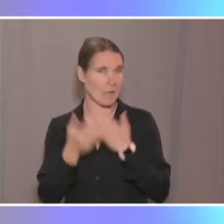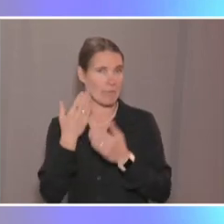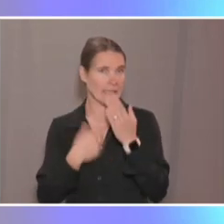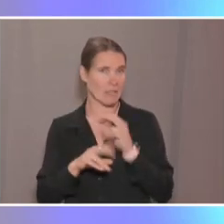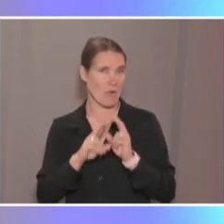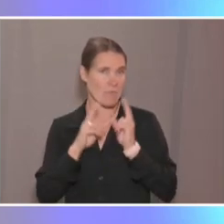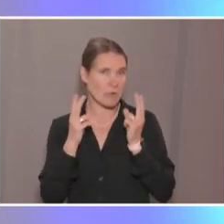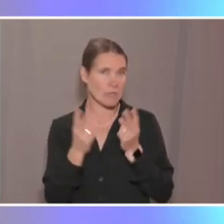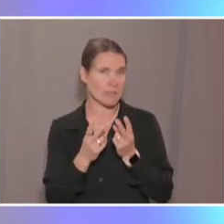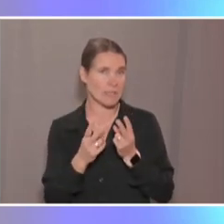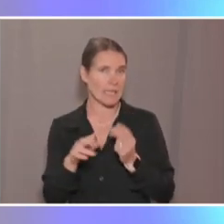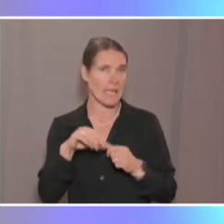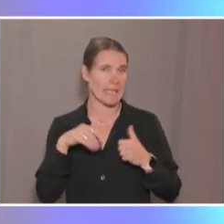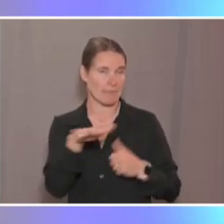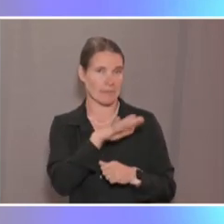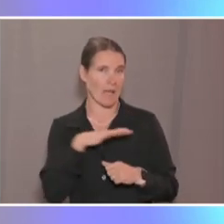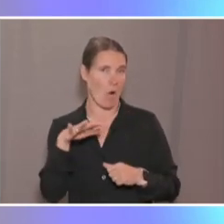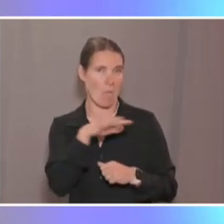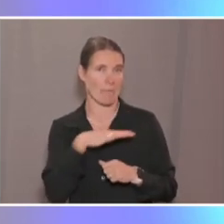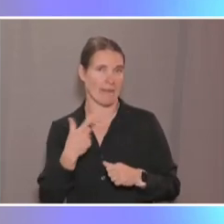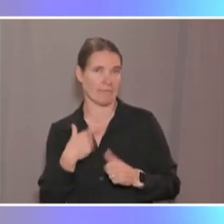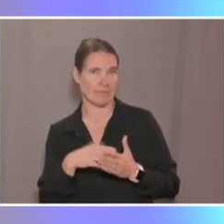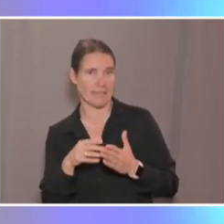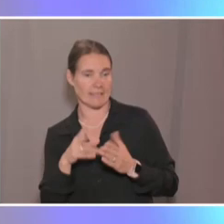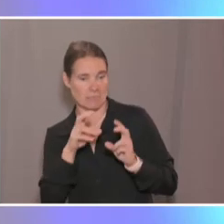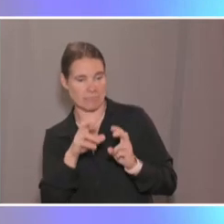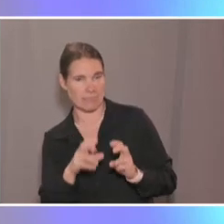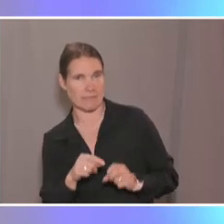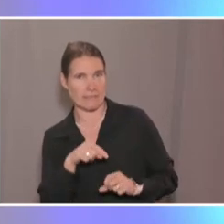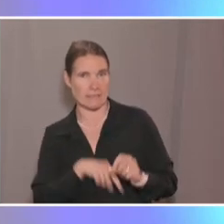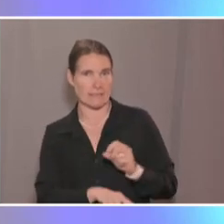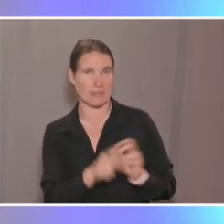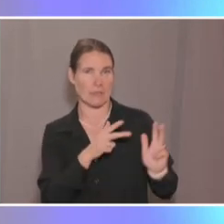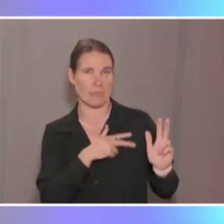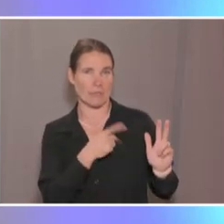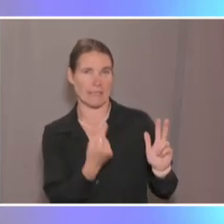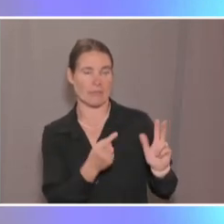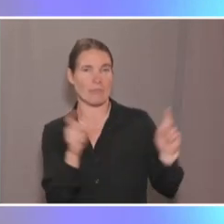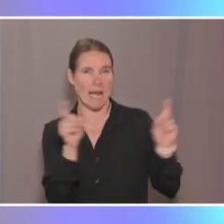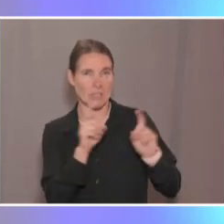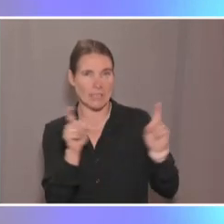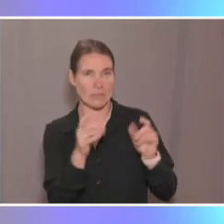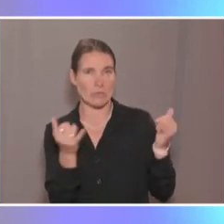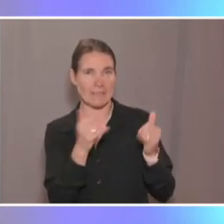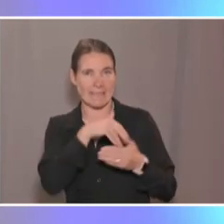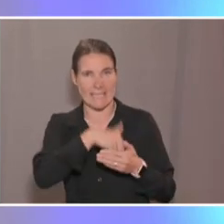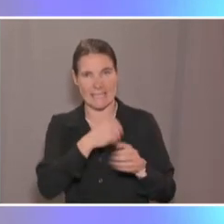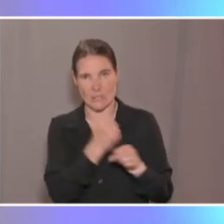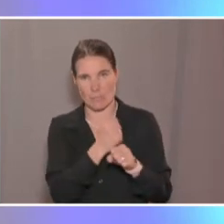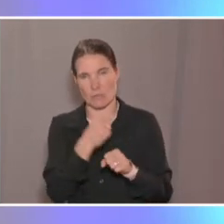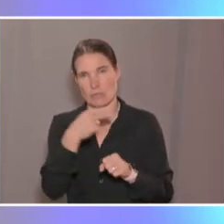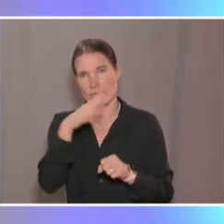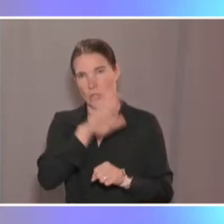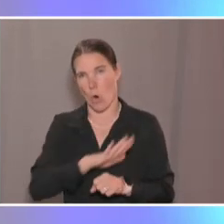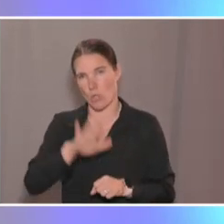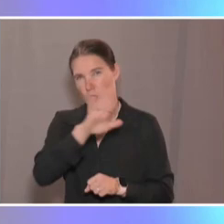völkische Lebensraumplaner als Historiker. Über die tatsächlichen Lehrinhalte seiner Veranstaltungen wie Schleswig-Holstein und der